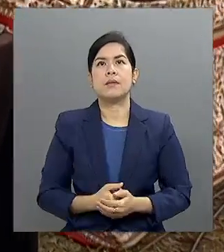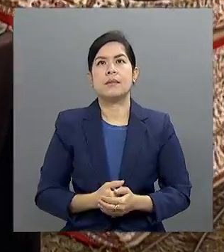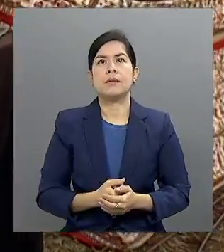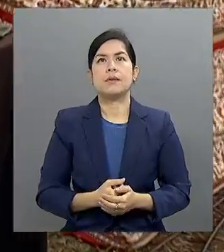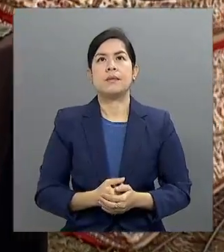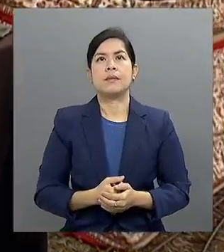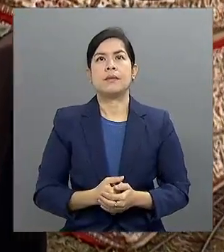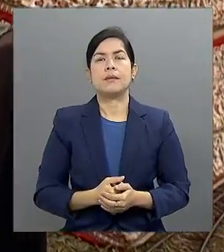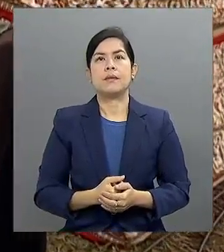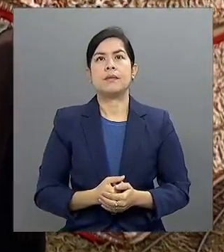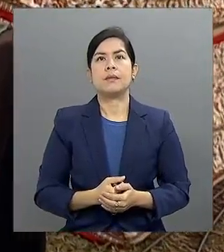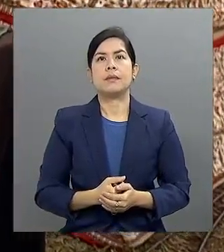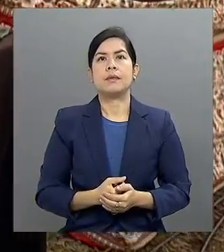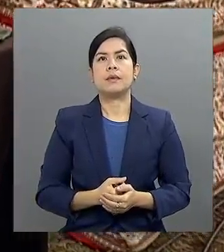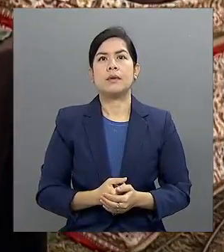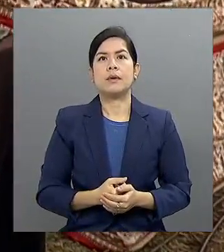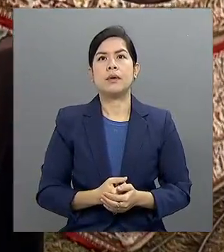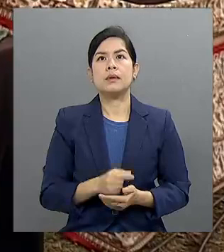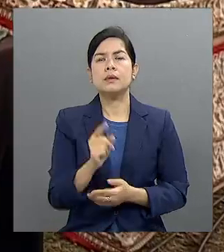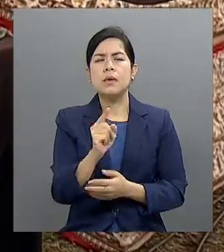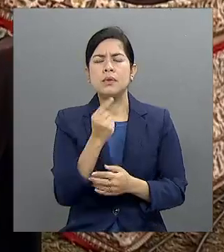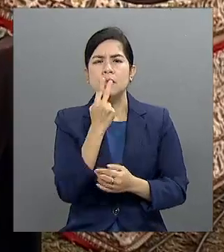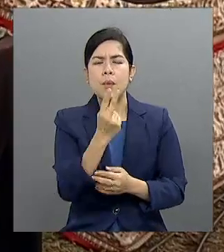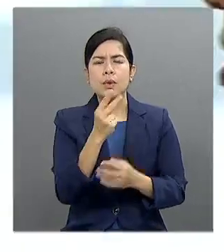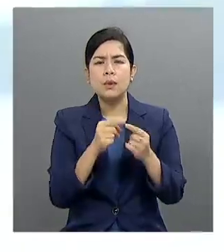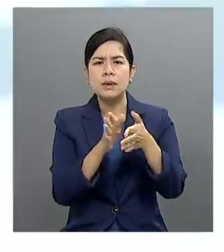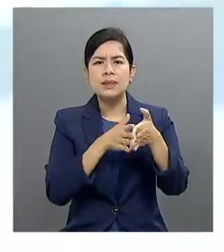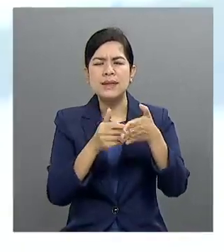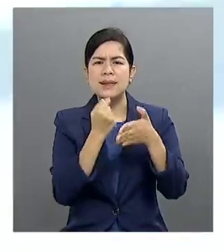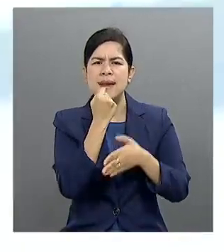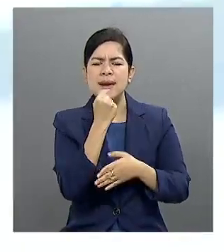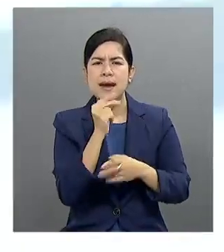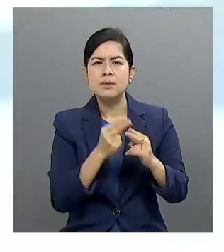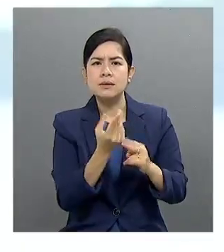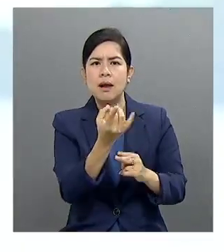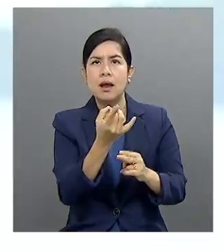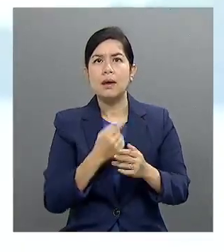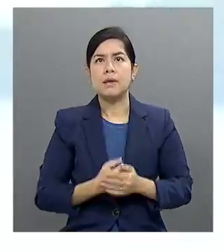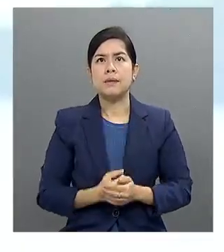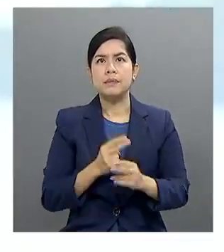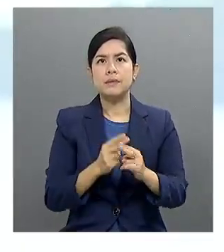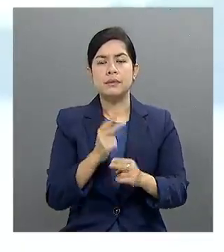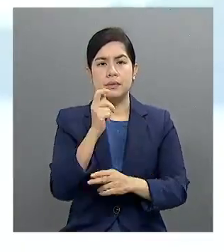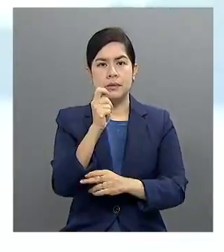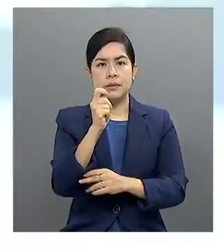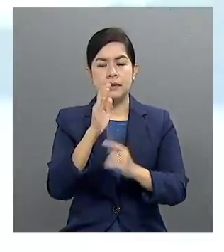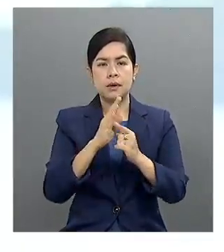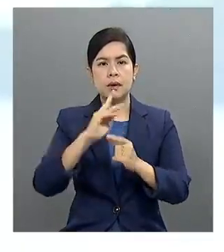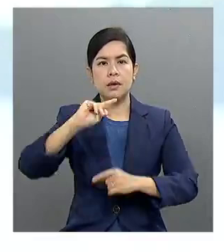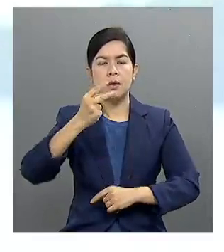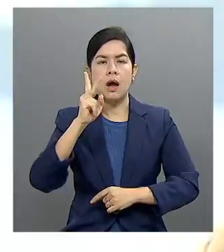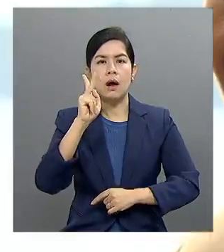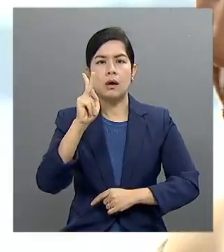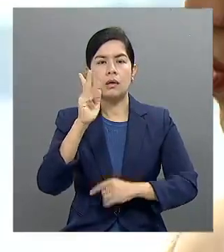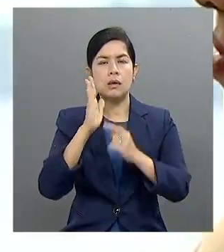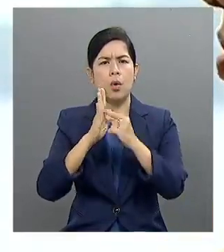อันนี้ที่เราเห็นขนมแดงๆแบบนี้ชื่อขนมคืออ ังกูค่ะ อังกู ค่ะจริงๆอังกู